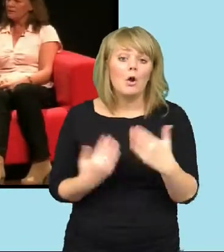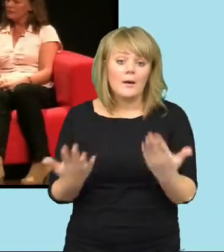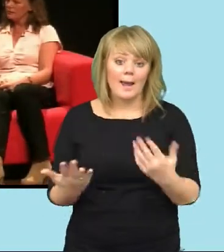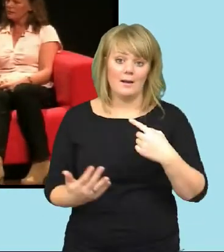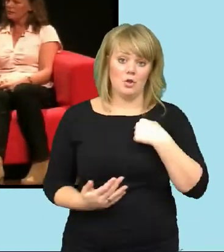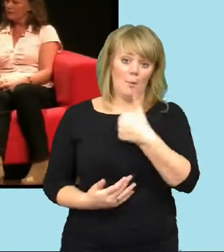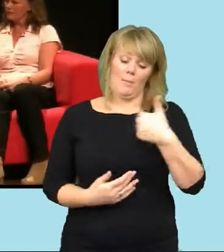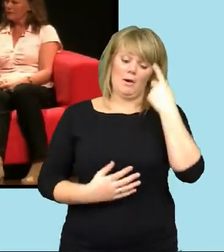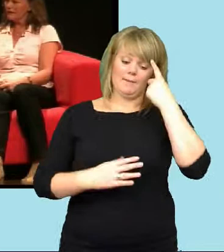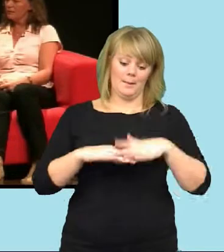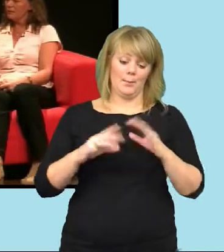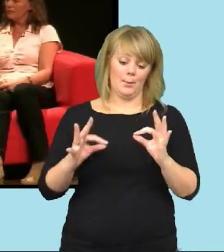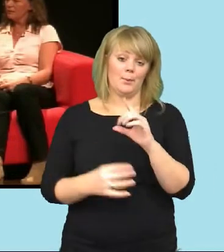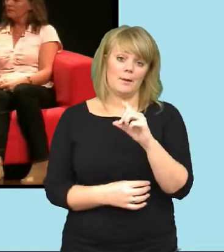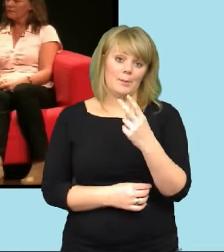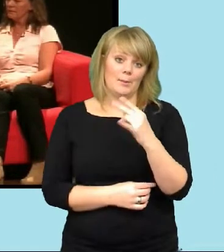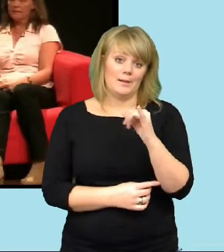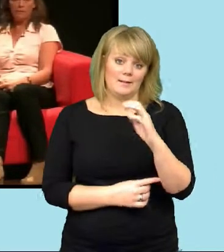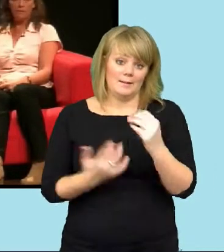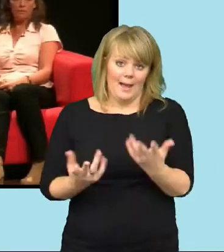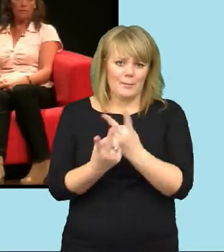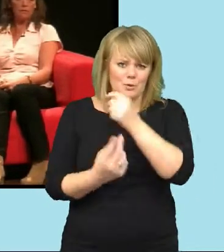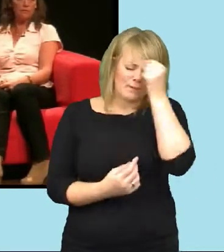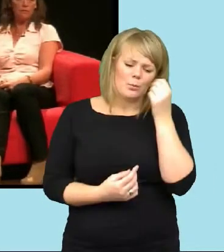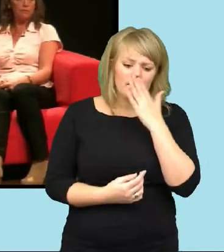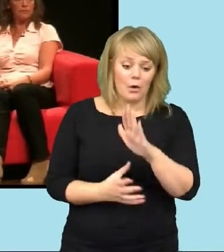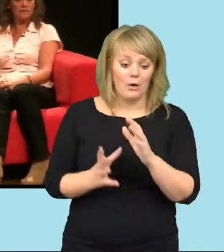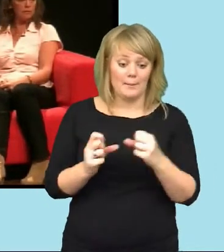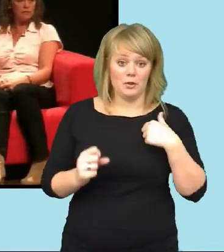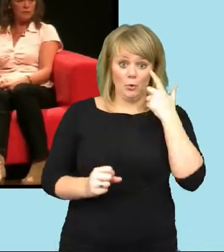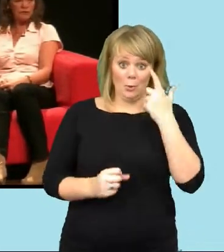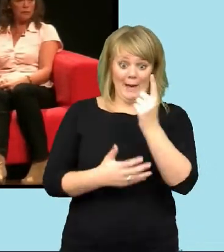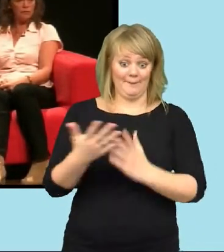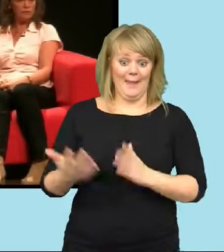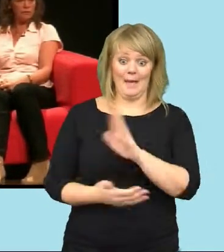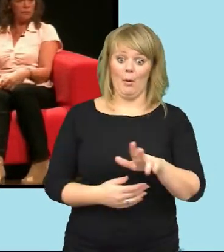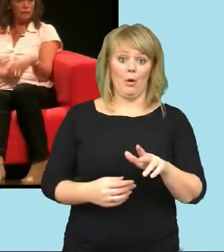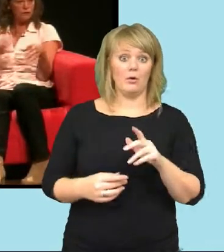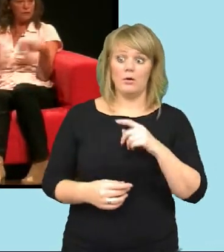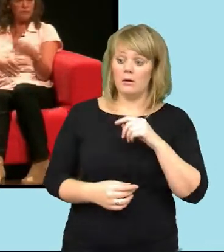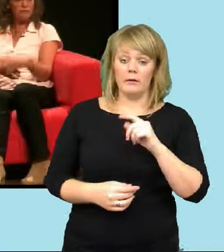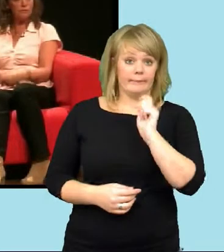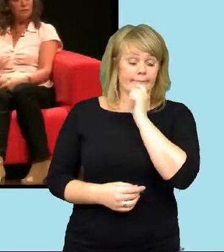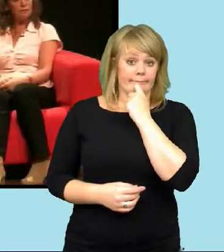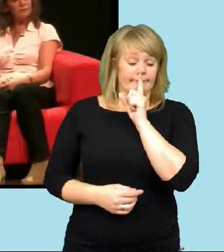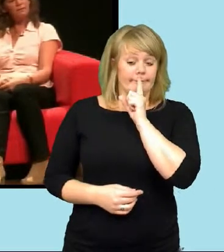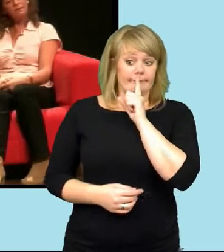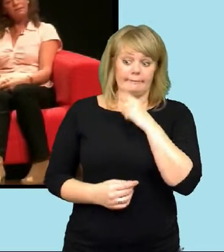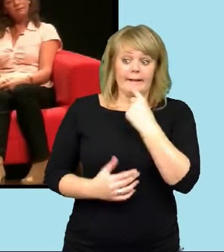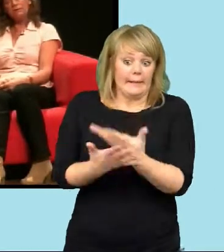från Louise. Ja, förstås. Så det är jättesvårt, men det kan säkert vara så att vissa barn blir helt knappt tysta och inte säger någonting. Och då är det ju svårt att driva en